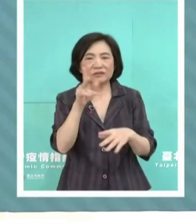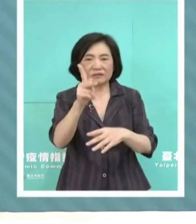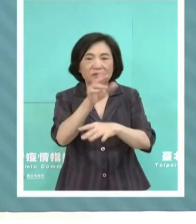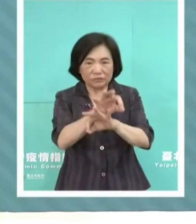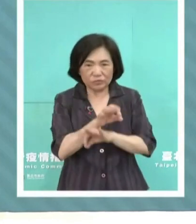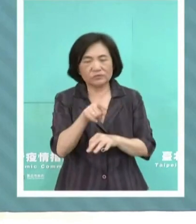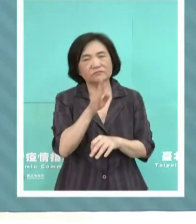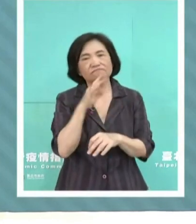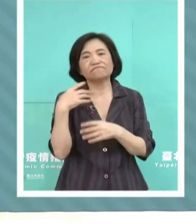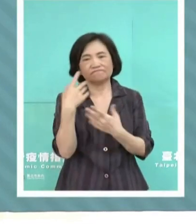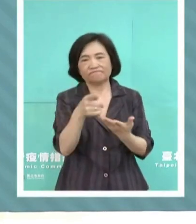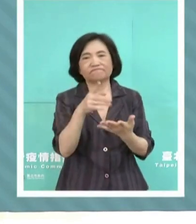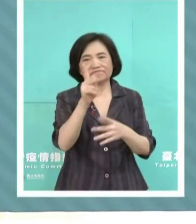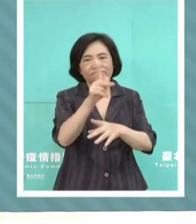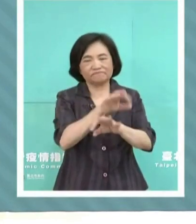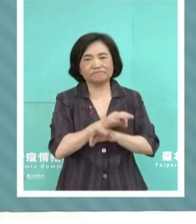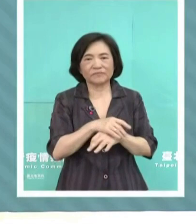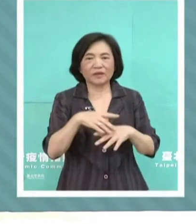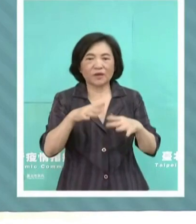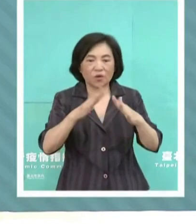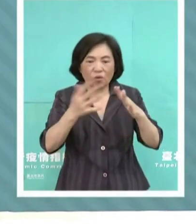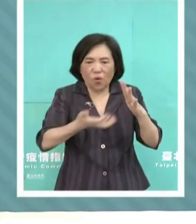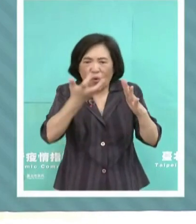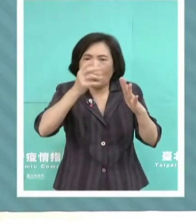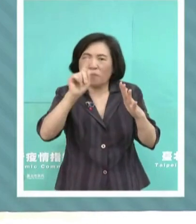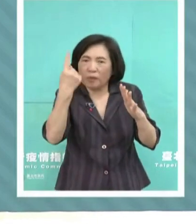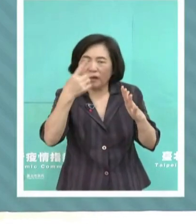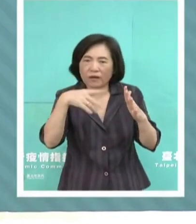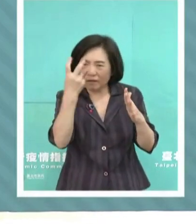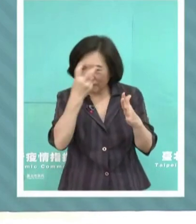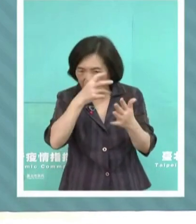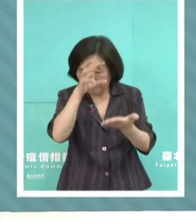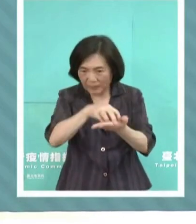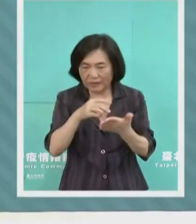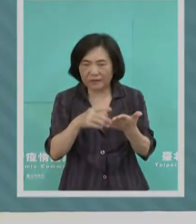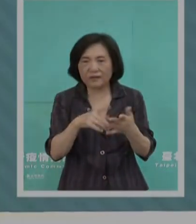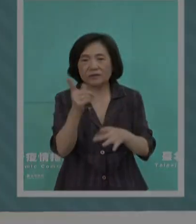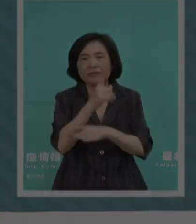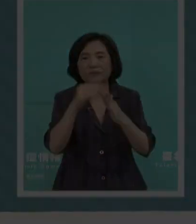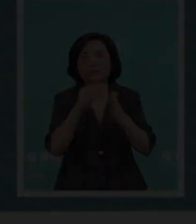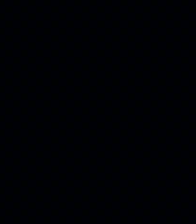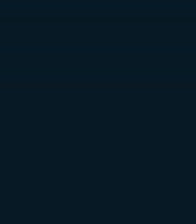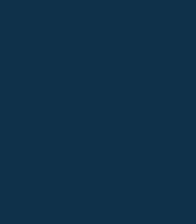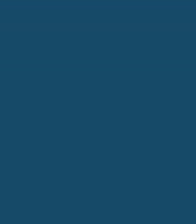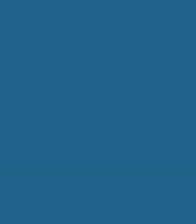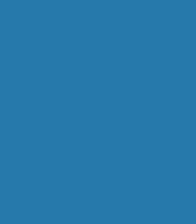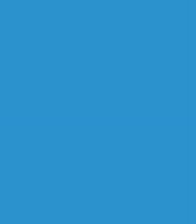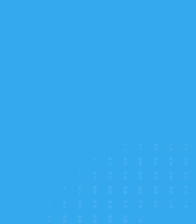的问题就回归科学嘛，等那个火场建制报告出来，由消防局跟大家说明了。